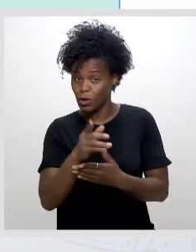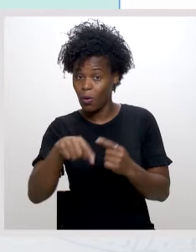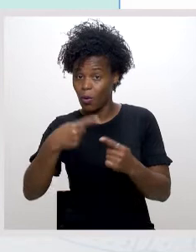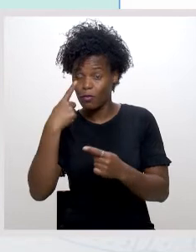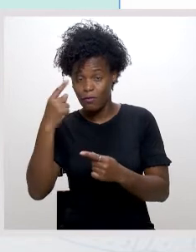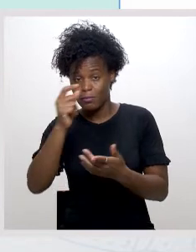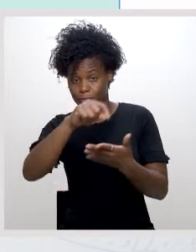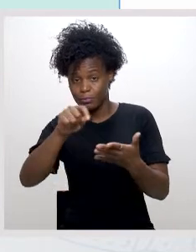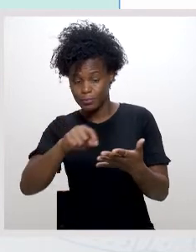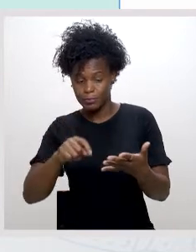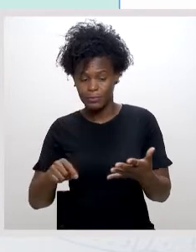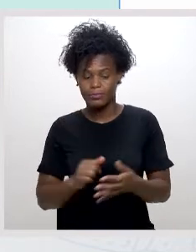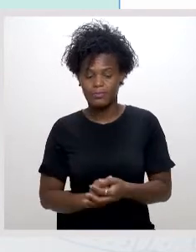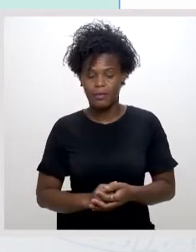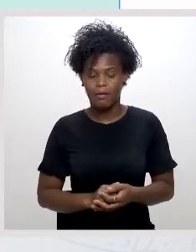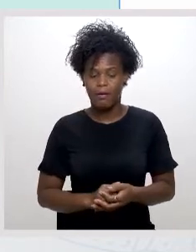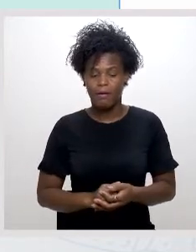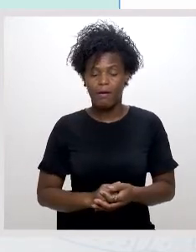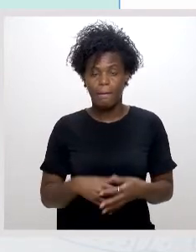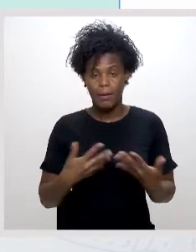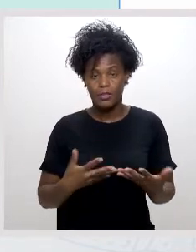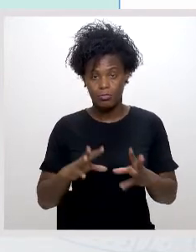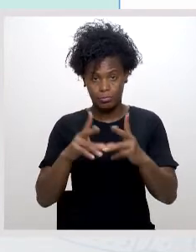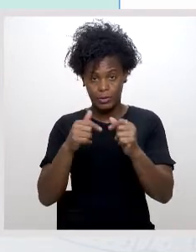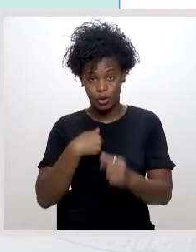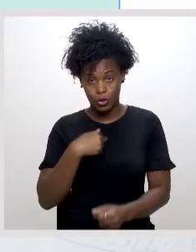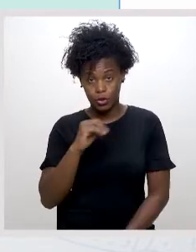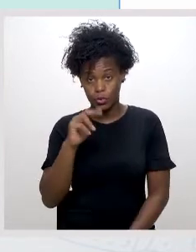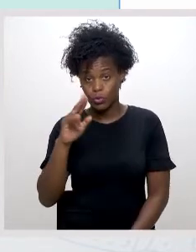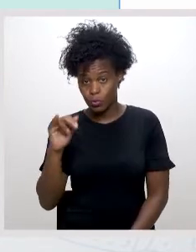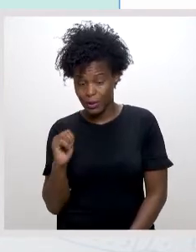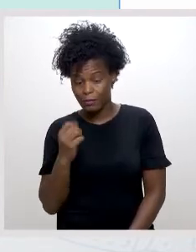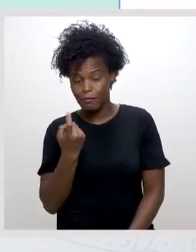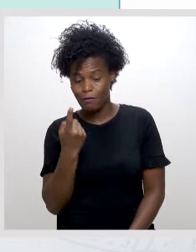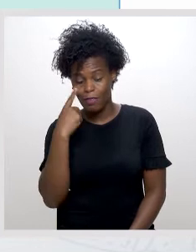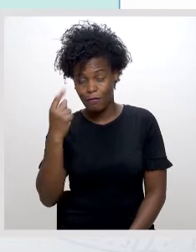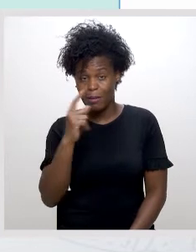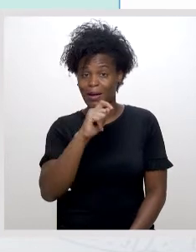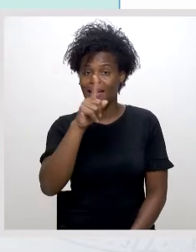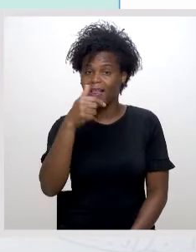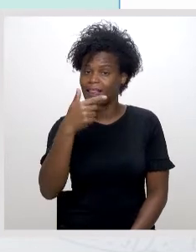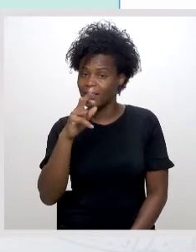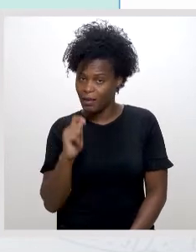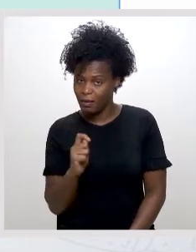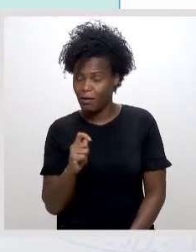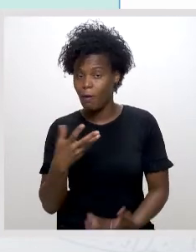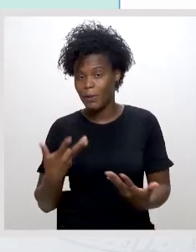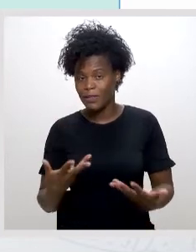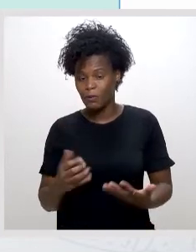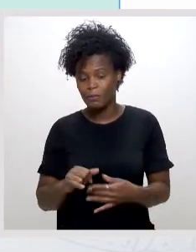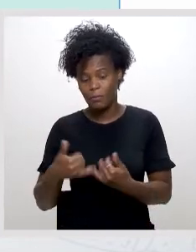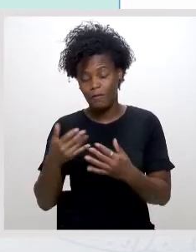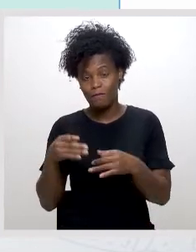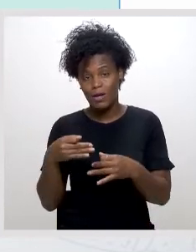les autres verbes. Le présent progressif, je suis, tu vas continuer à compléter le verbe être au présent.